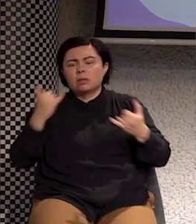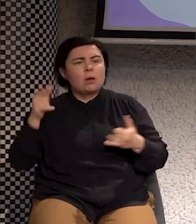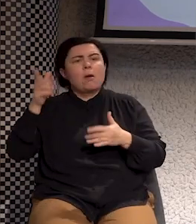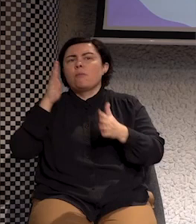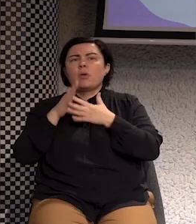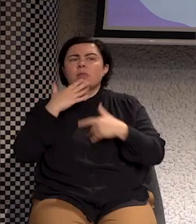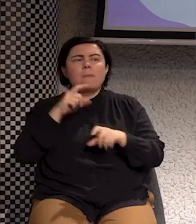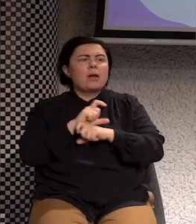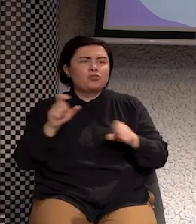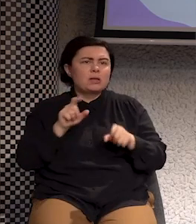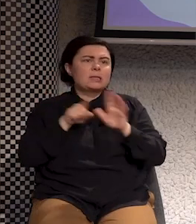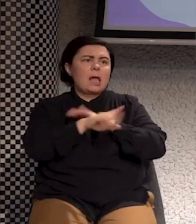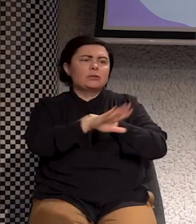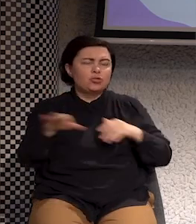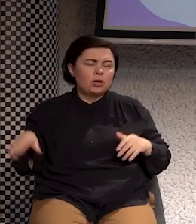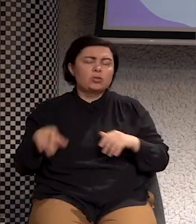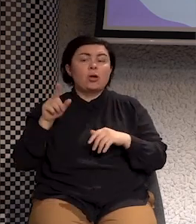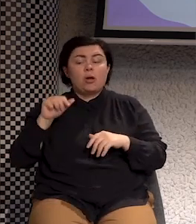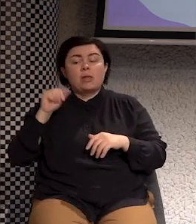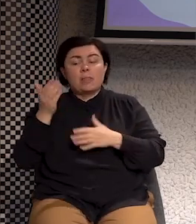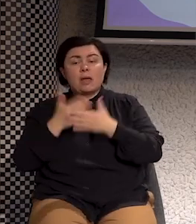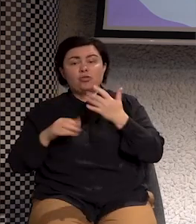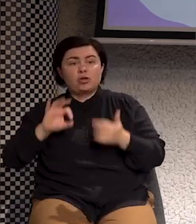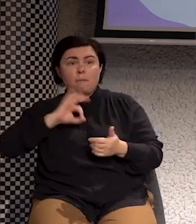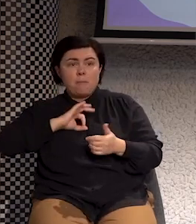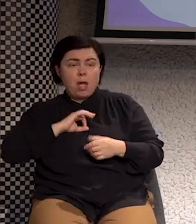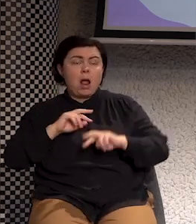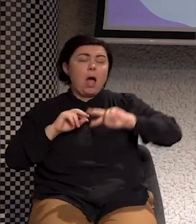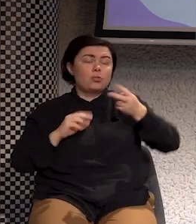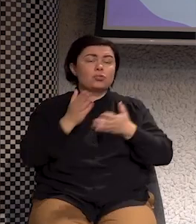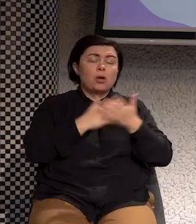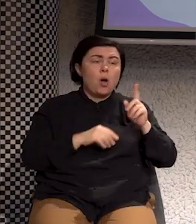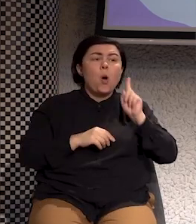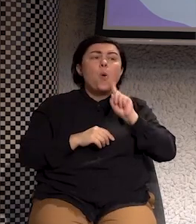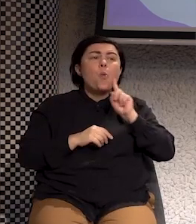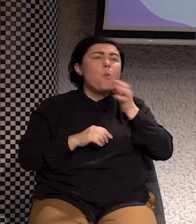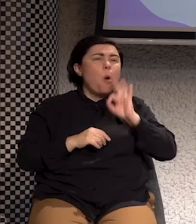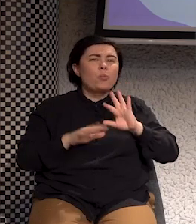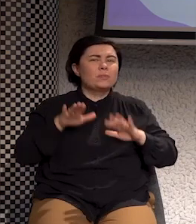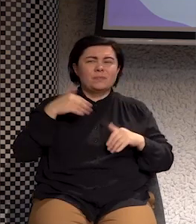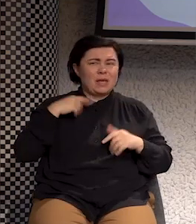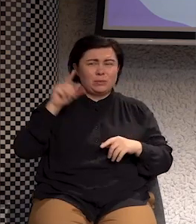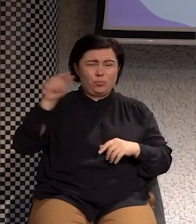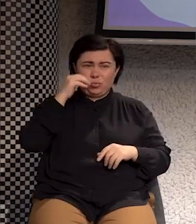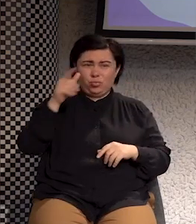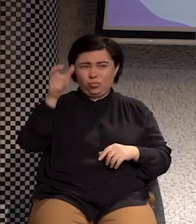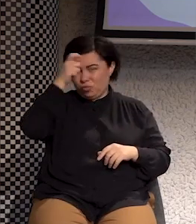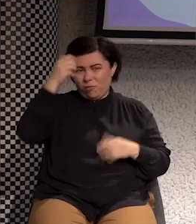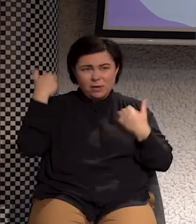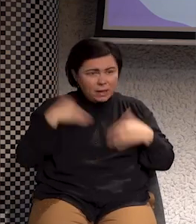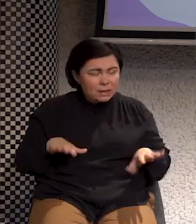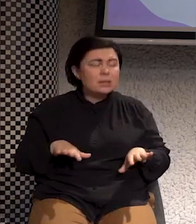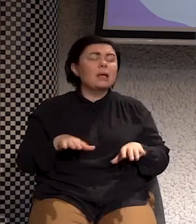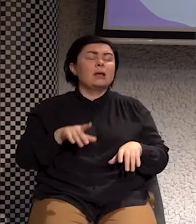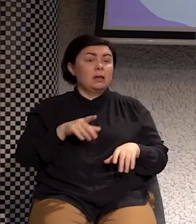prostu zwyczajnie nie ma czasu. Więc to może być jedna część tego medalu, ale druga jest taka, że chłopcy rzeczywiście raczej nie pójdą do tej osoby. I to, co w ogóle było dla mnie